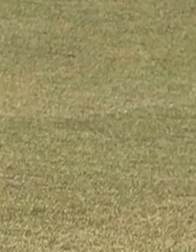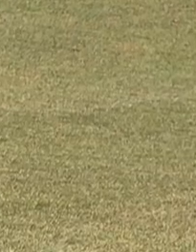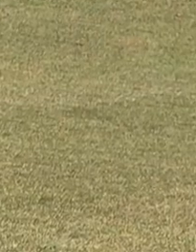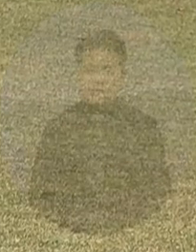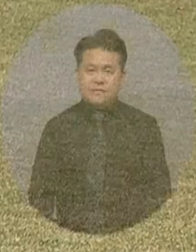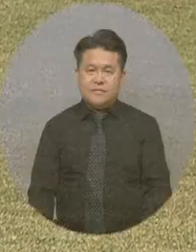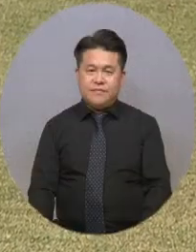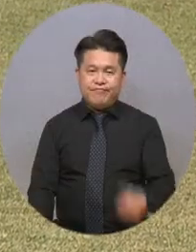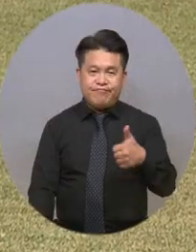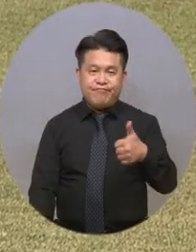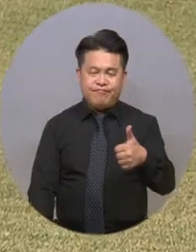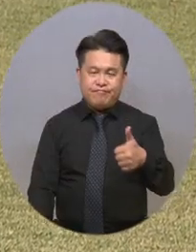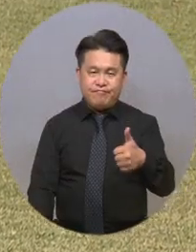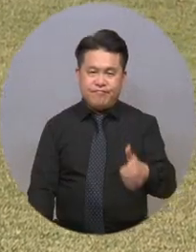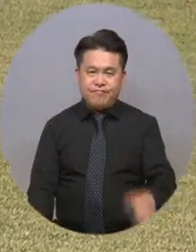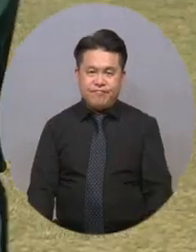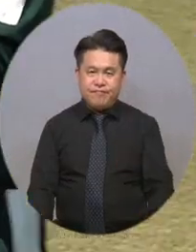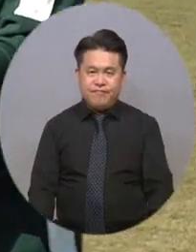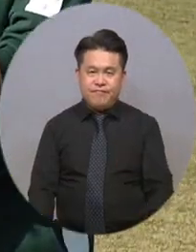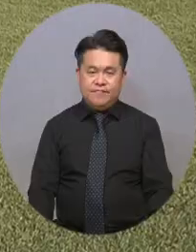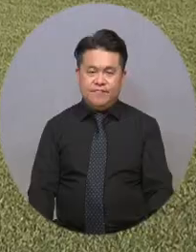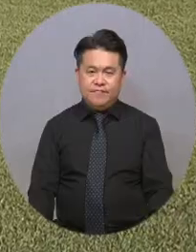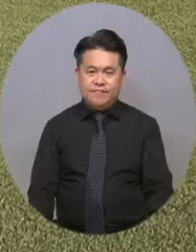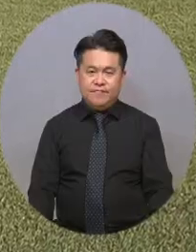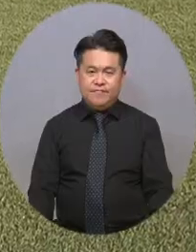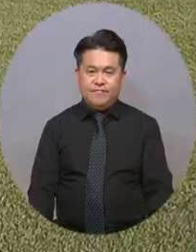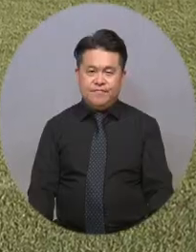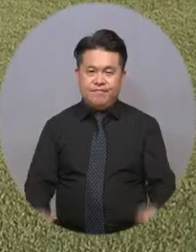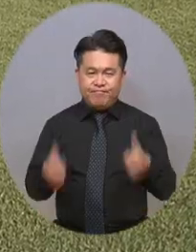굿샷. 아, 굿샷. 아, 좋다.